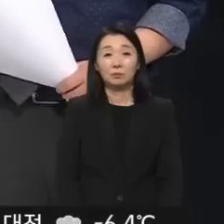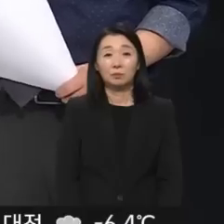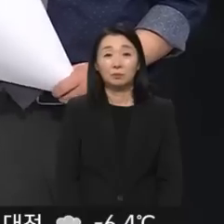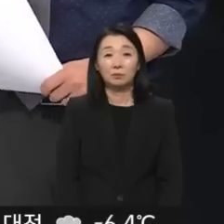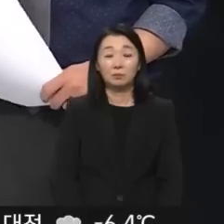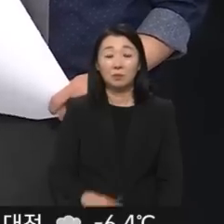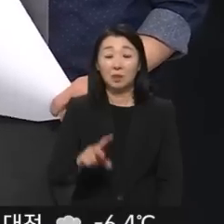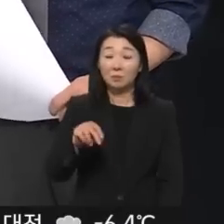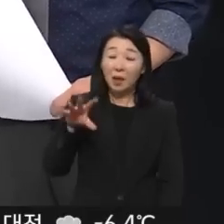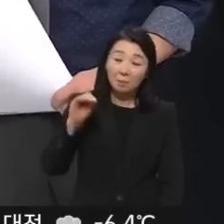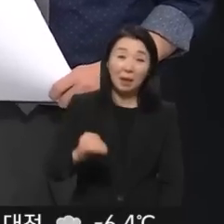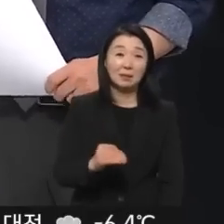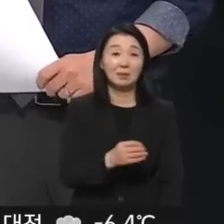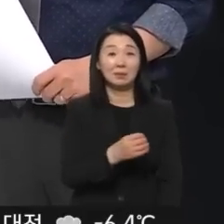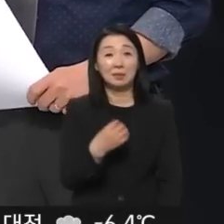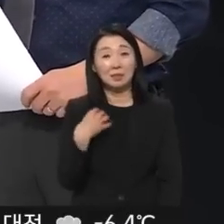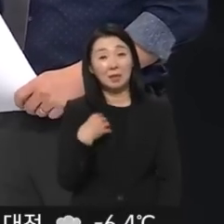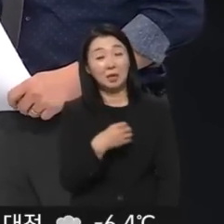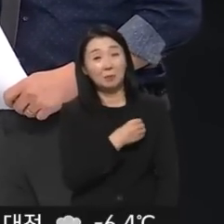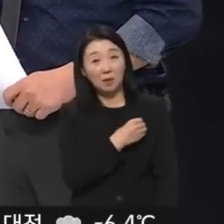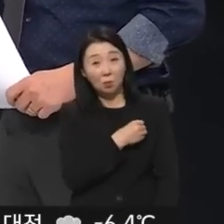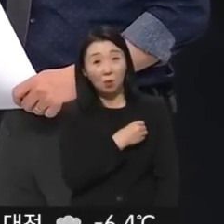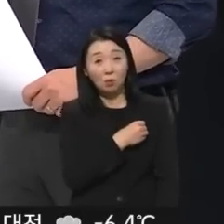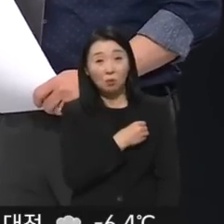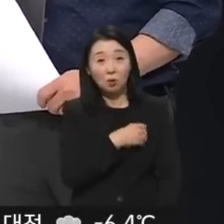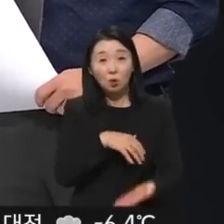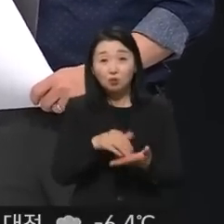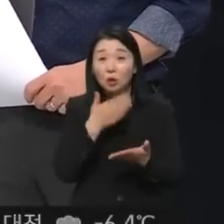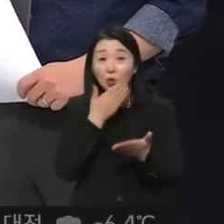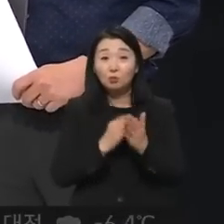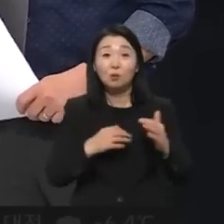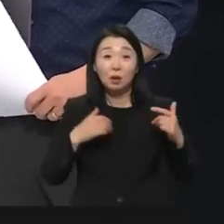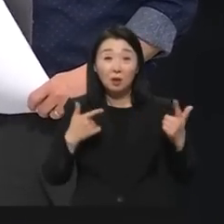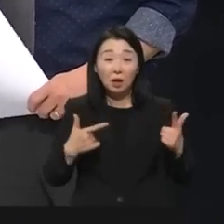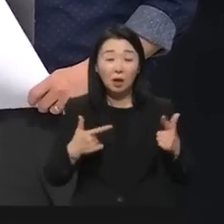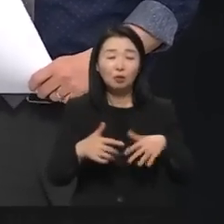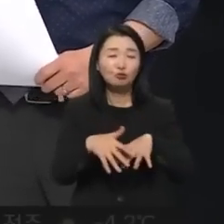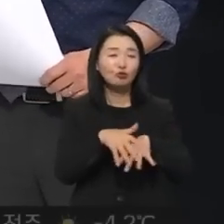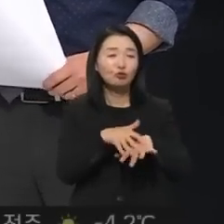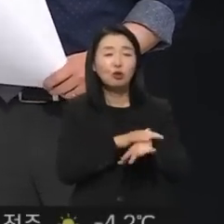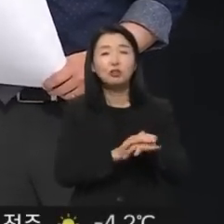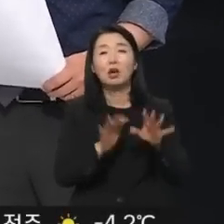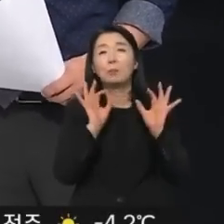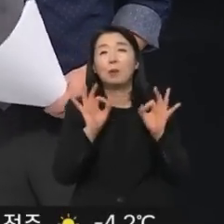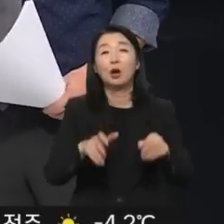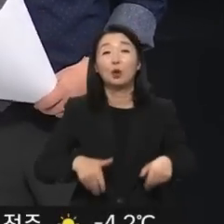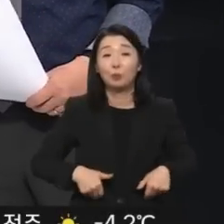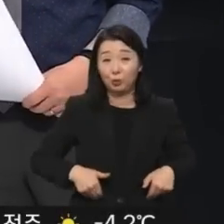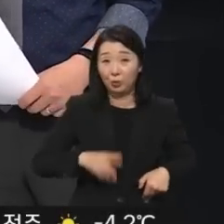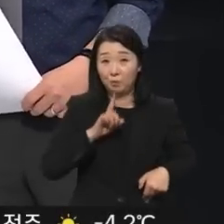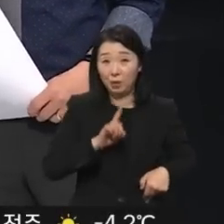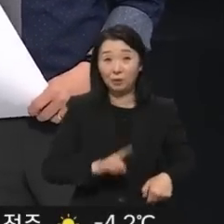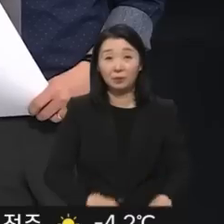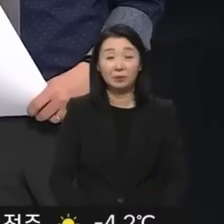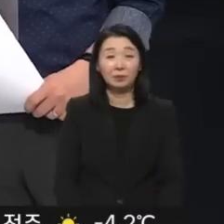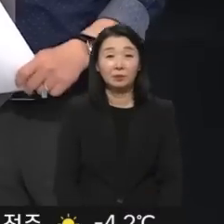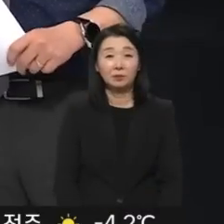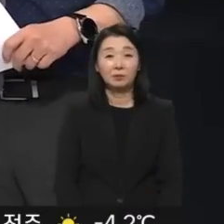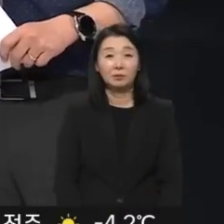100만 책임 당원, 단순히 숫자가 중요한 게 아니라 그 구성을 봐야 한다는 의견도